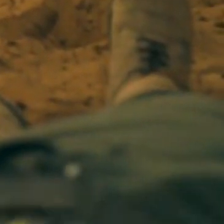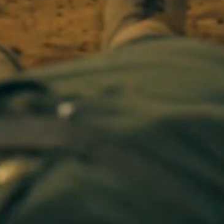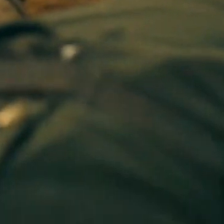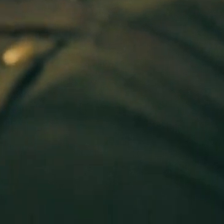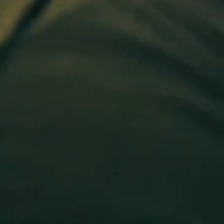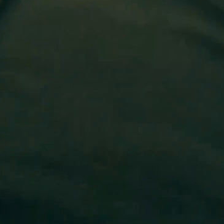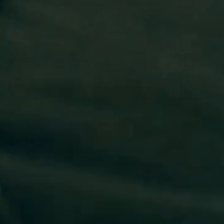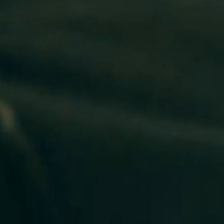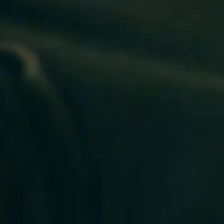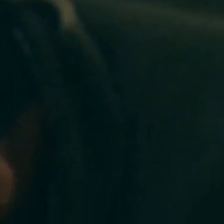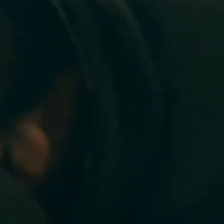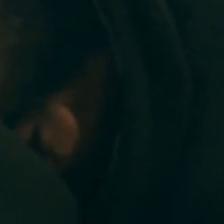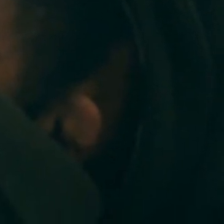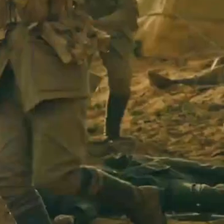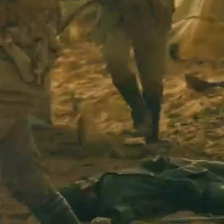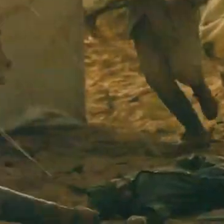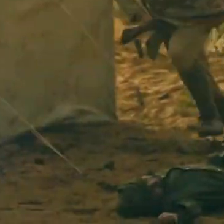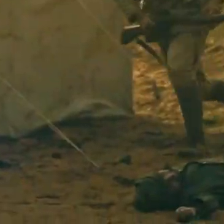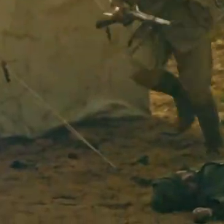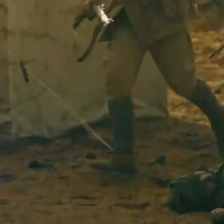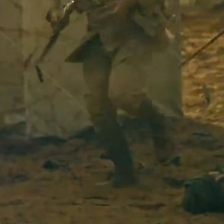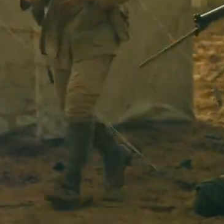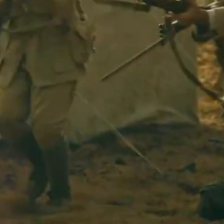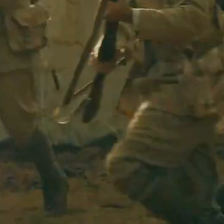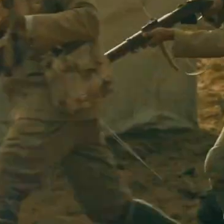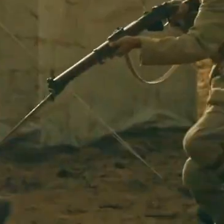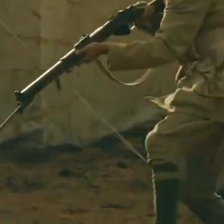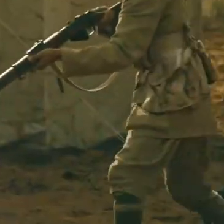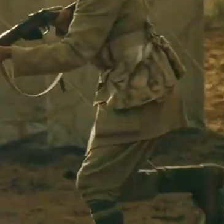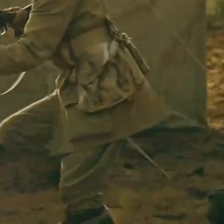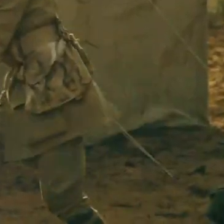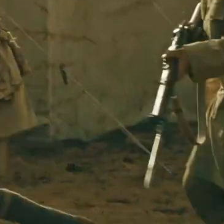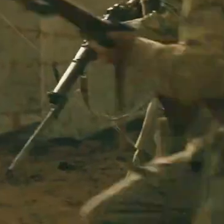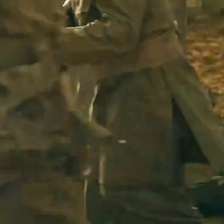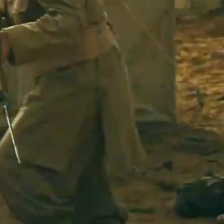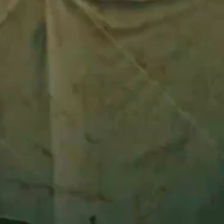Şefik'in çadırının önünde dalgalanan Türk bayrağına odaklanıldı.